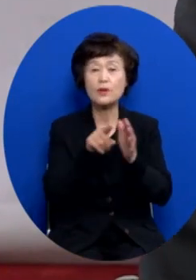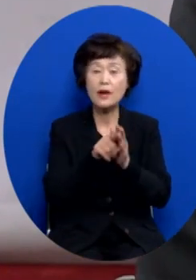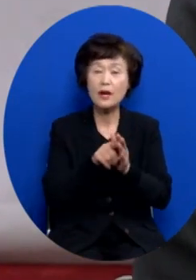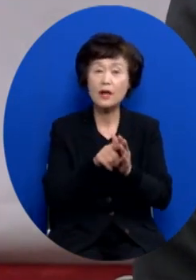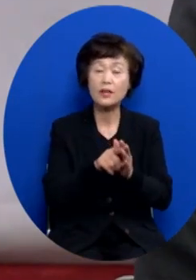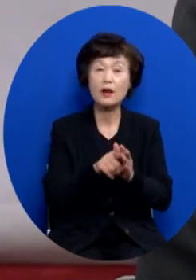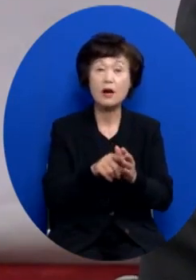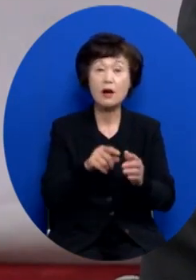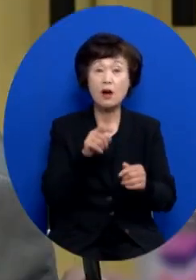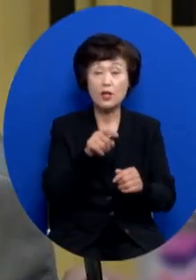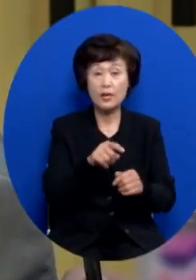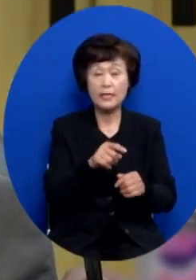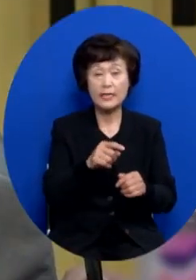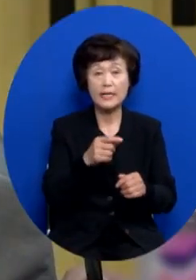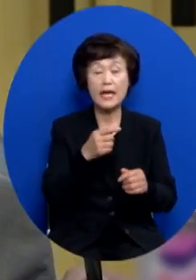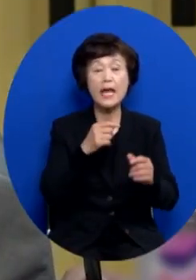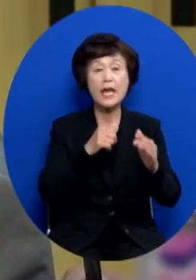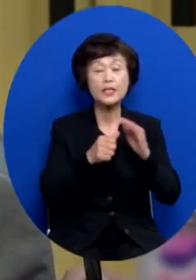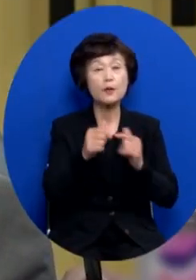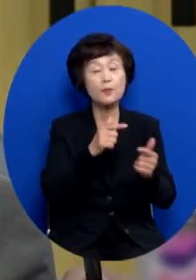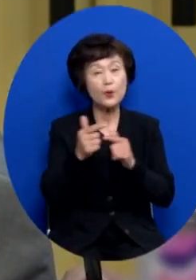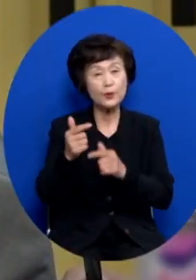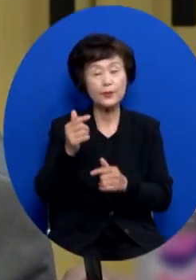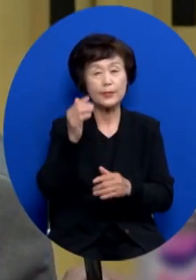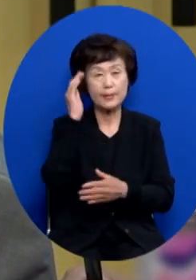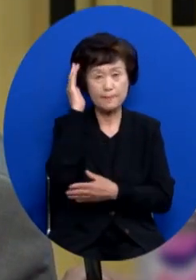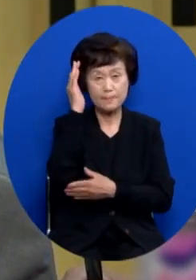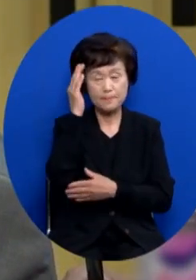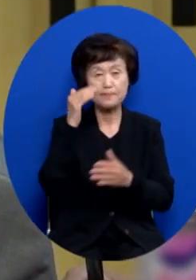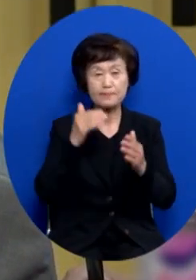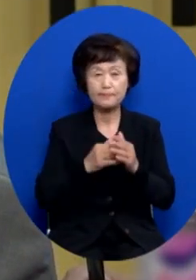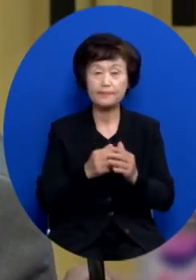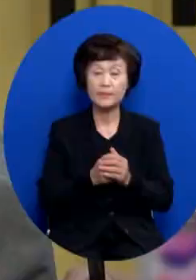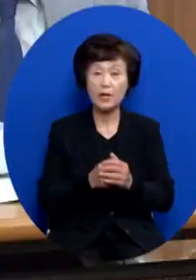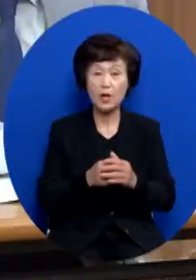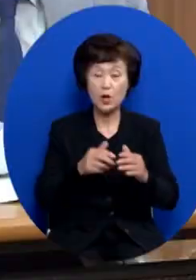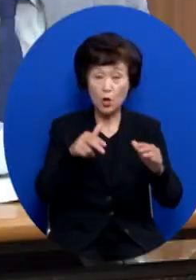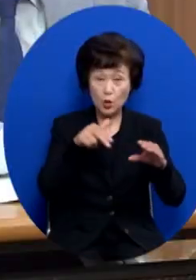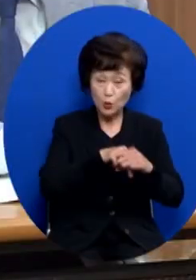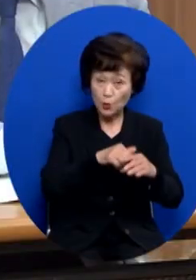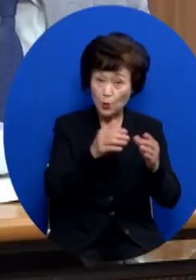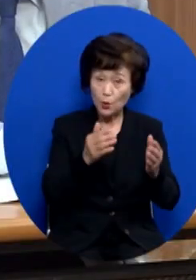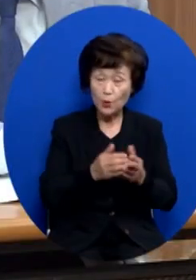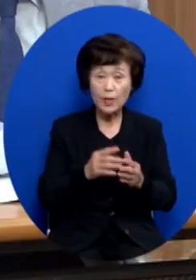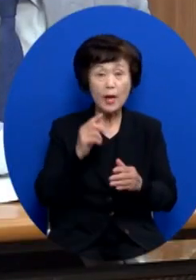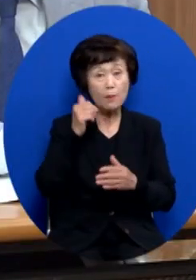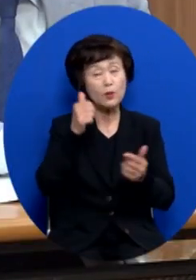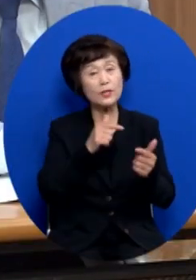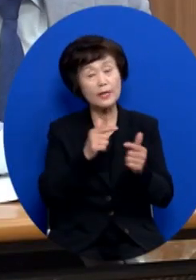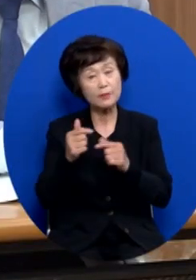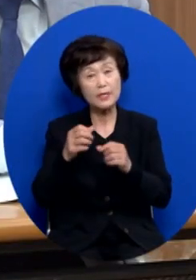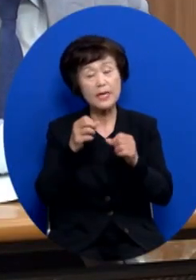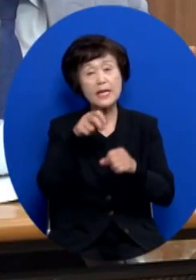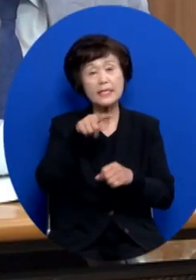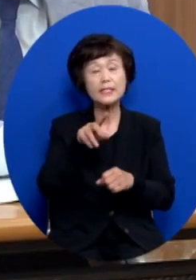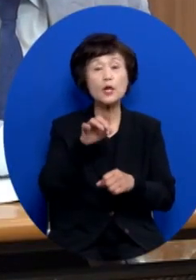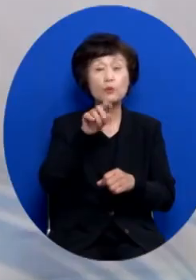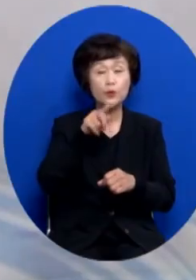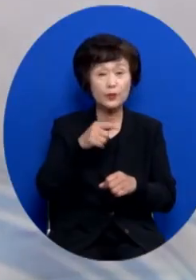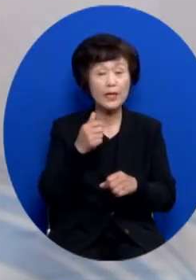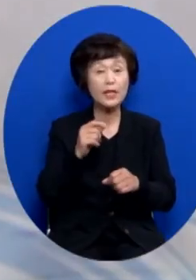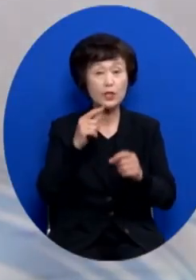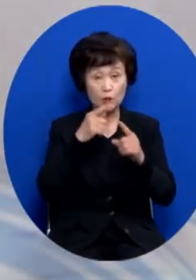원장과 가천대 이용희 교수가 각각 발제했습니다. 종교교회 최이호 목사와 세종한교회 황덕영 목사가